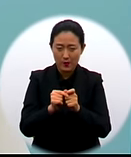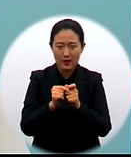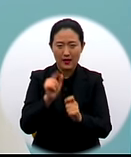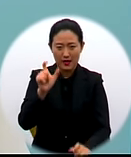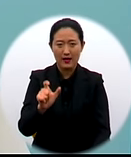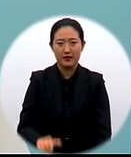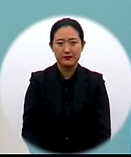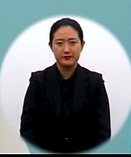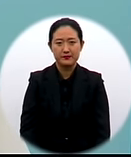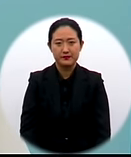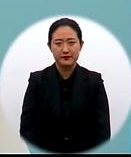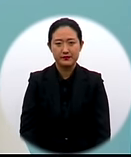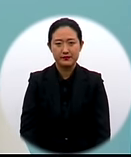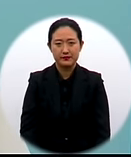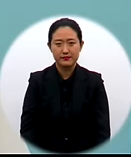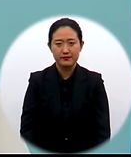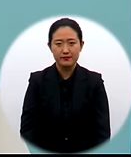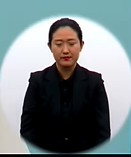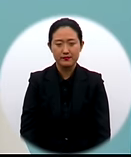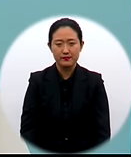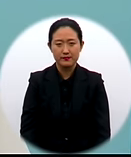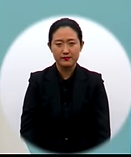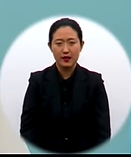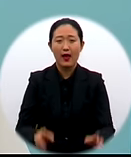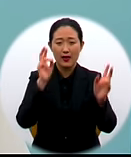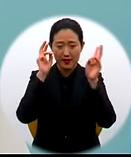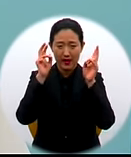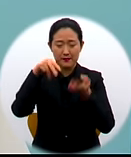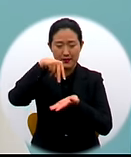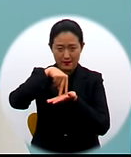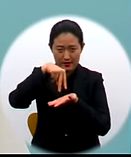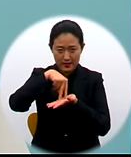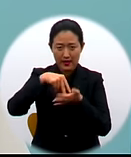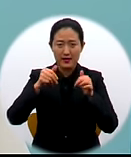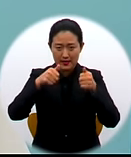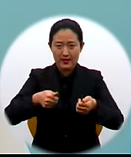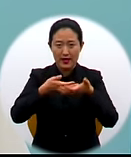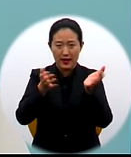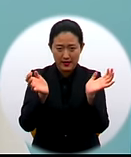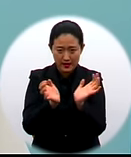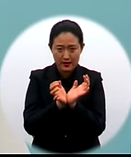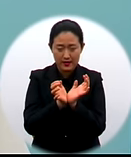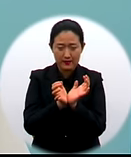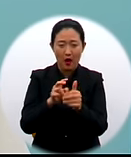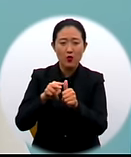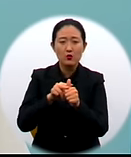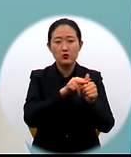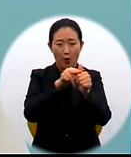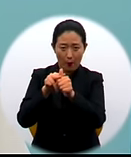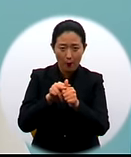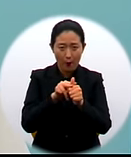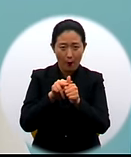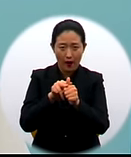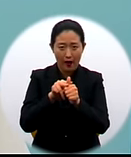기업의 인사팀이 공장이 생기고 정보화 사회에 접어들면서 특히 정보화 사회 초입까지 이 공장이 생기고 컨베이어